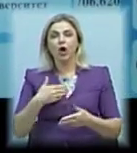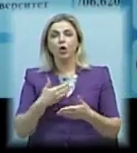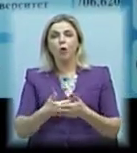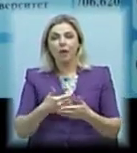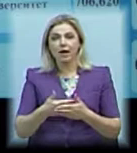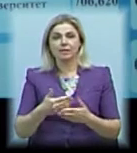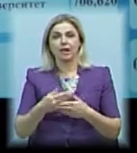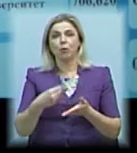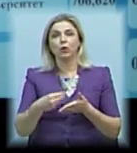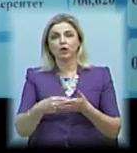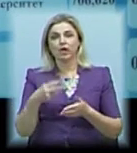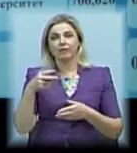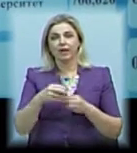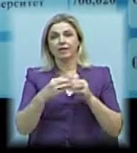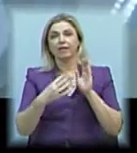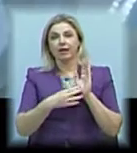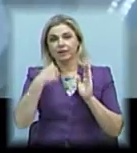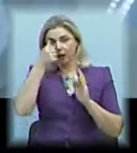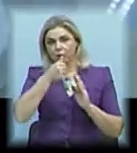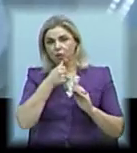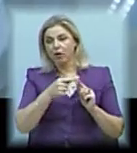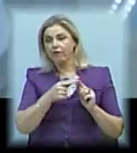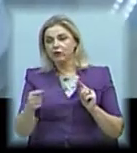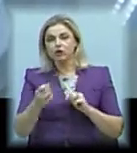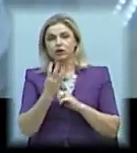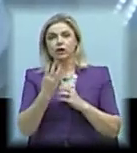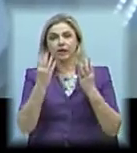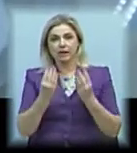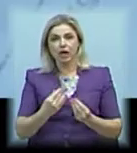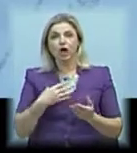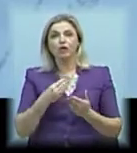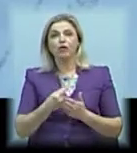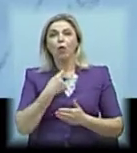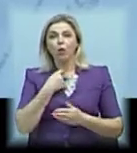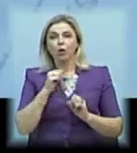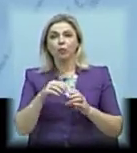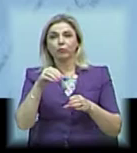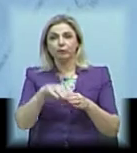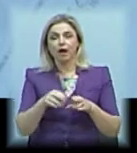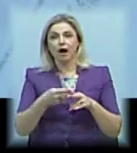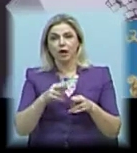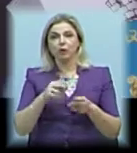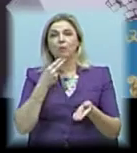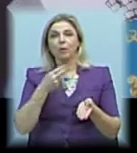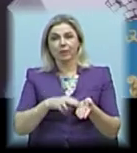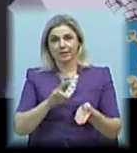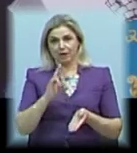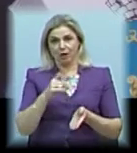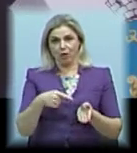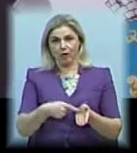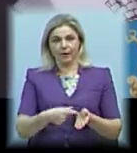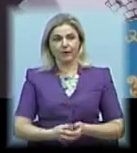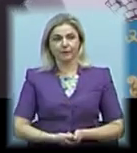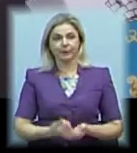на 2019 рік. Протягом 14 днів свій голос може віддати кожна людина, яка прописана в Миколаєві. На сьогодні у